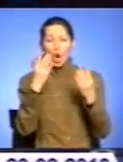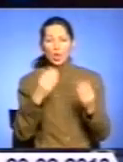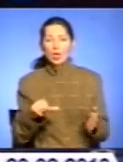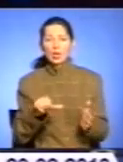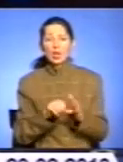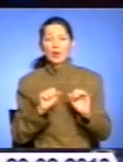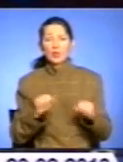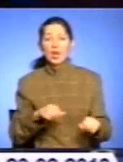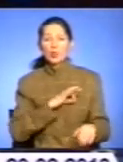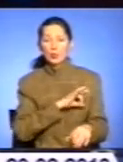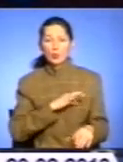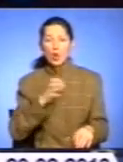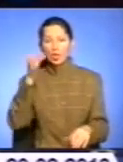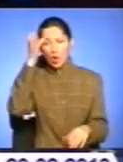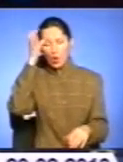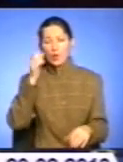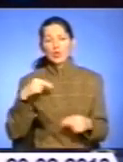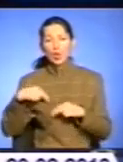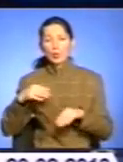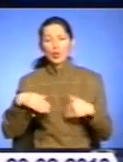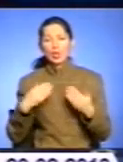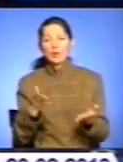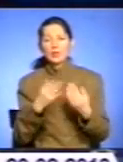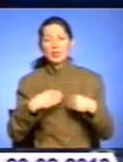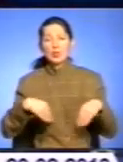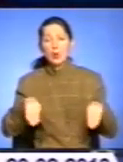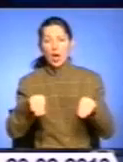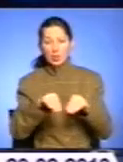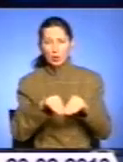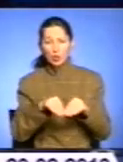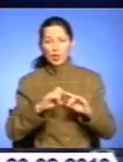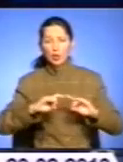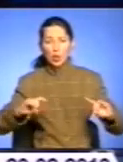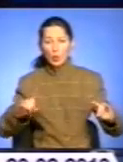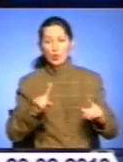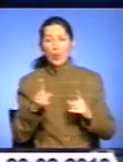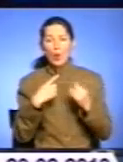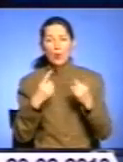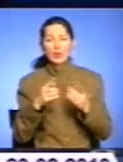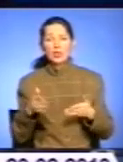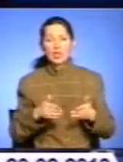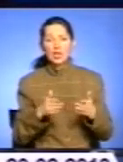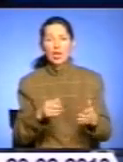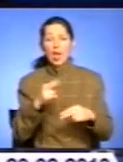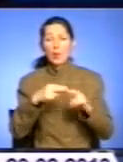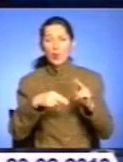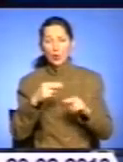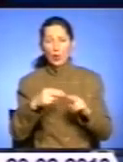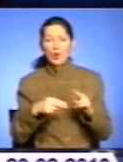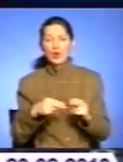профспілок, науковці і роботодавці зібралися за круглим столом, щоб обговорити шляхи побудови соціально справедливого